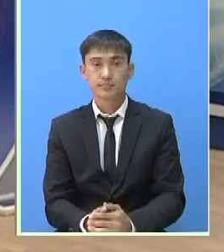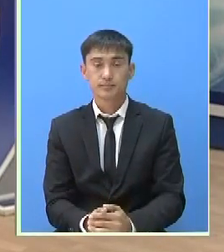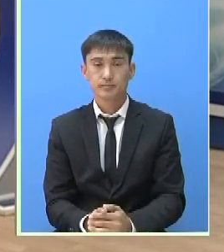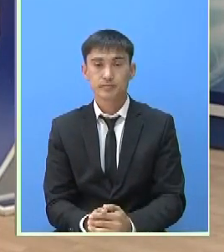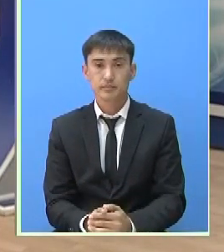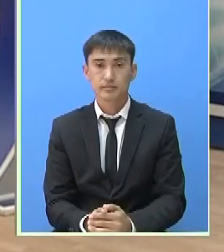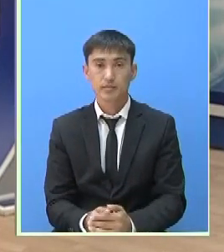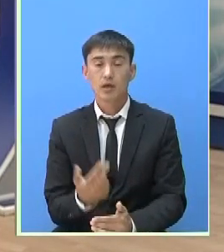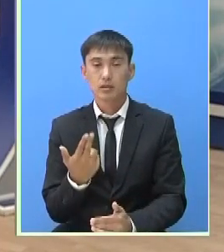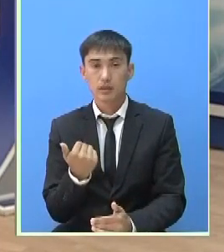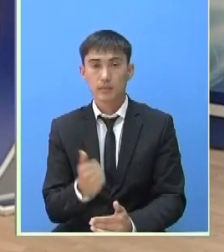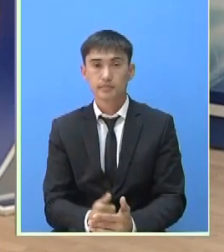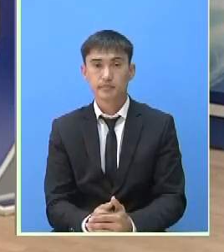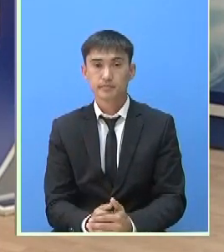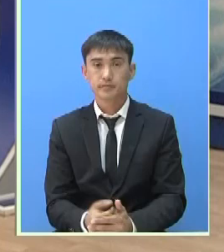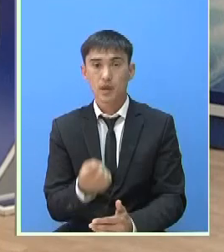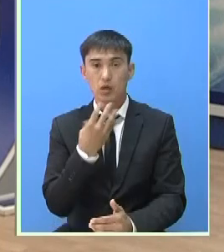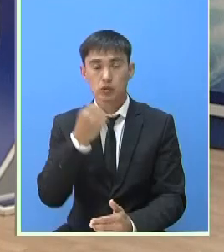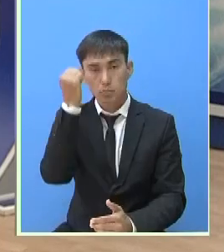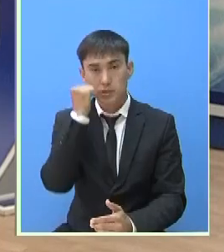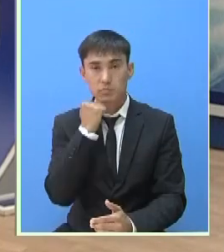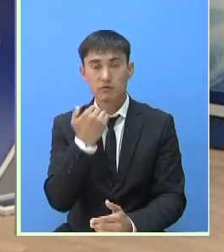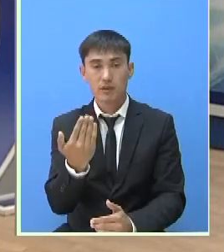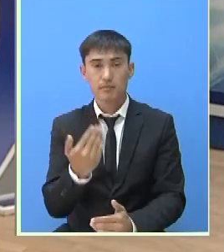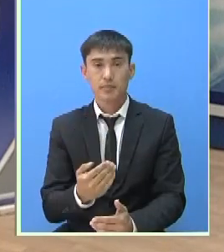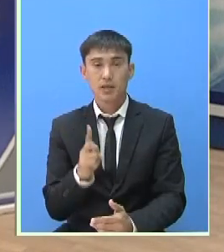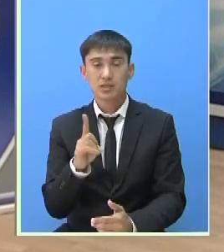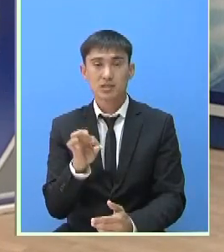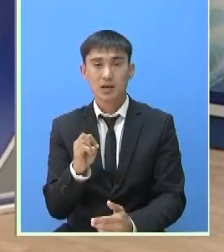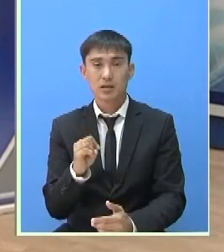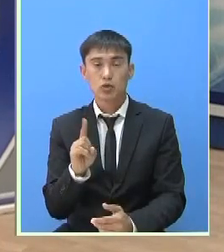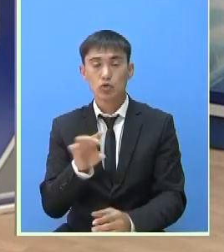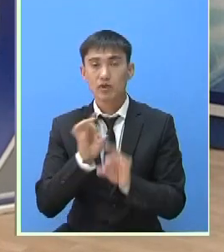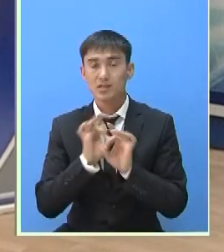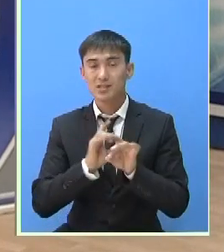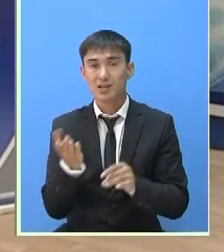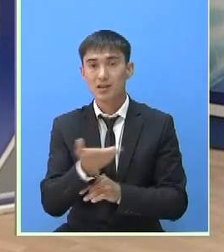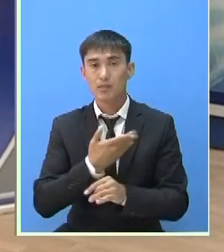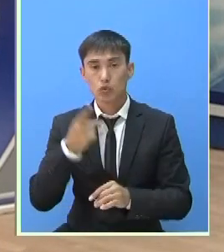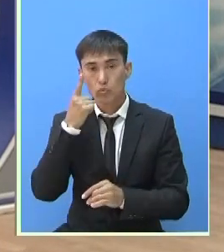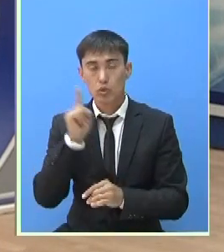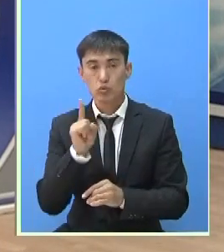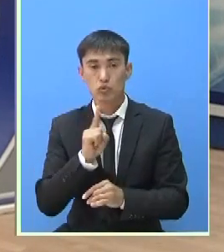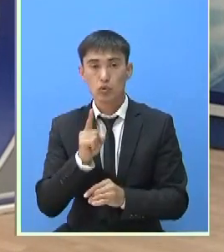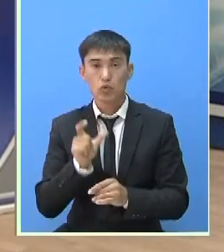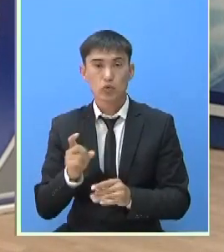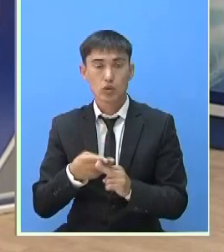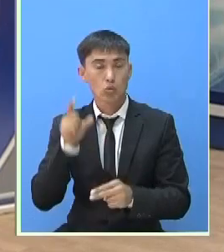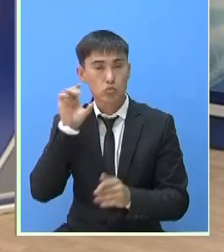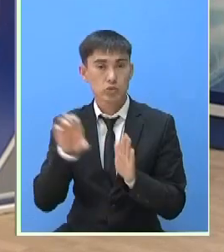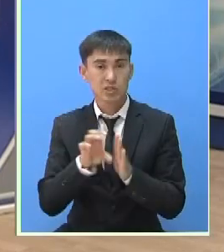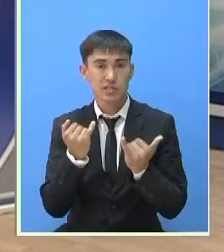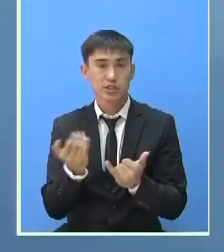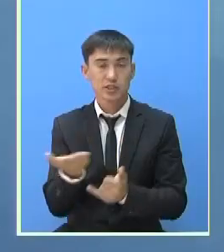нет. Ну да. Хорошо. Спасибо вам, Рая, за то, что вы рассказали нам. Я думаю, что люди, которые услышали